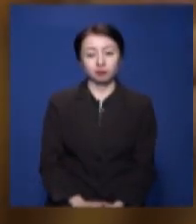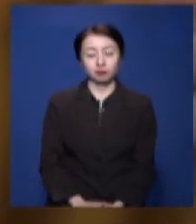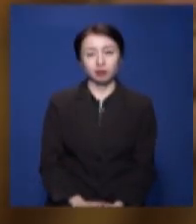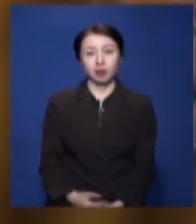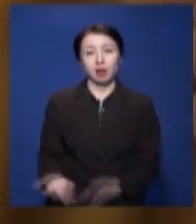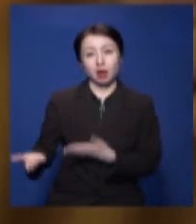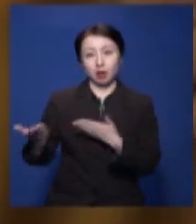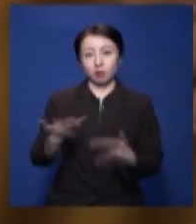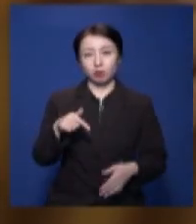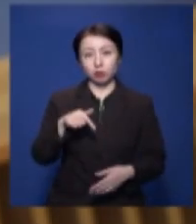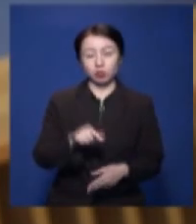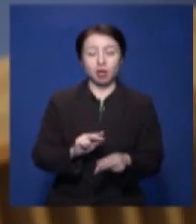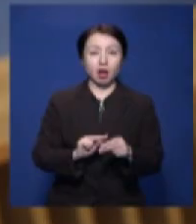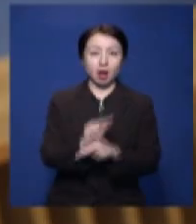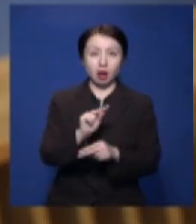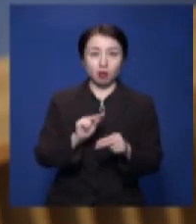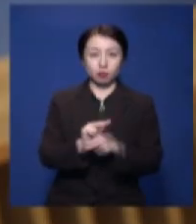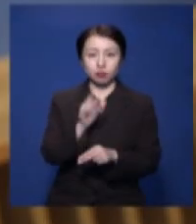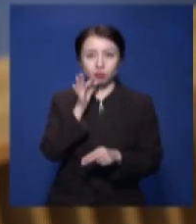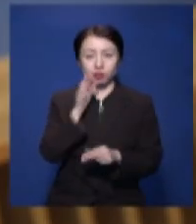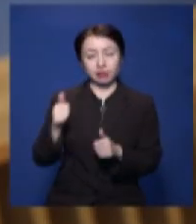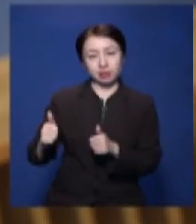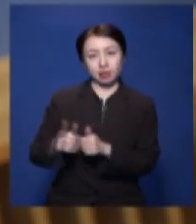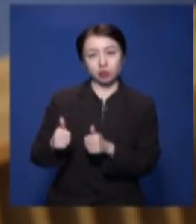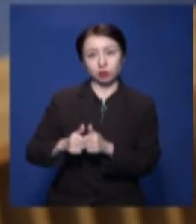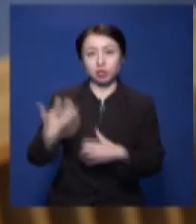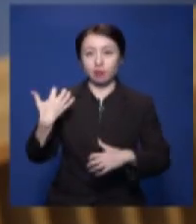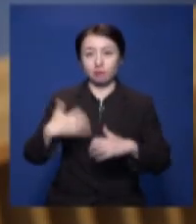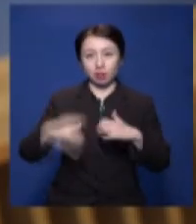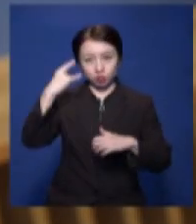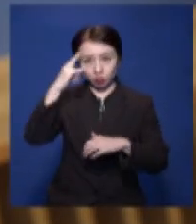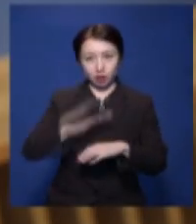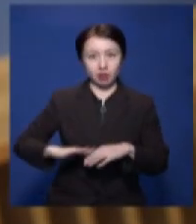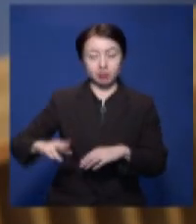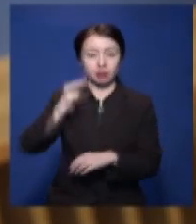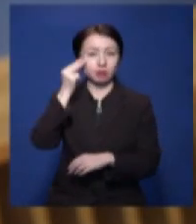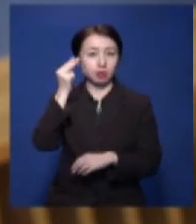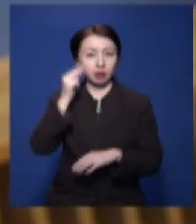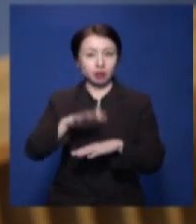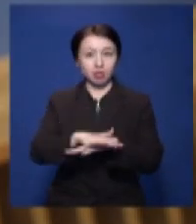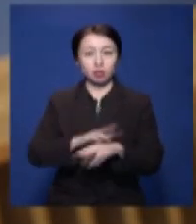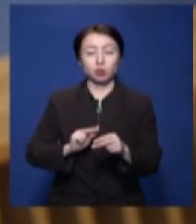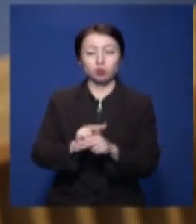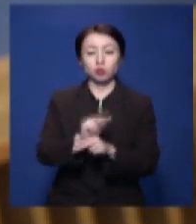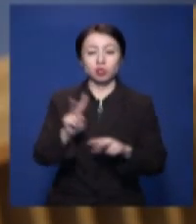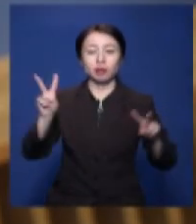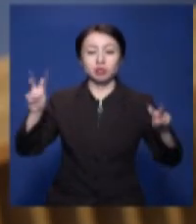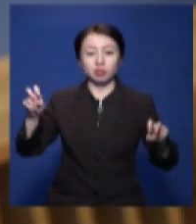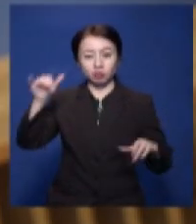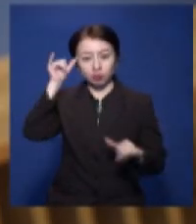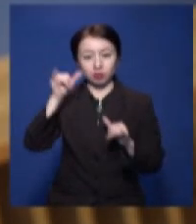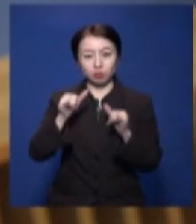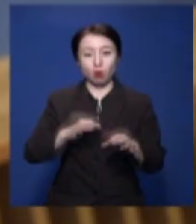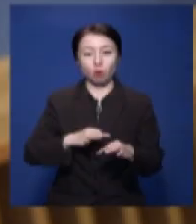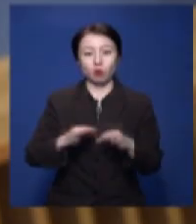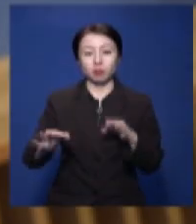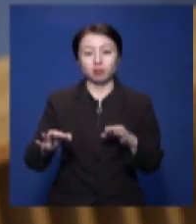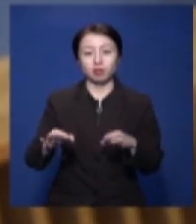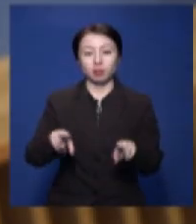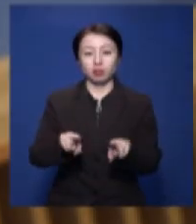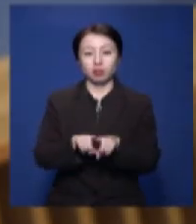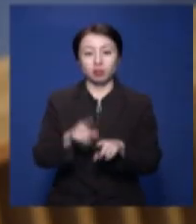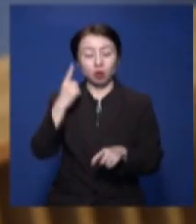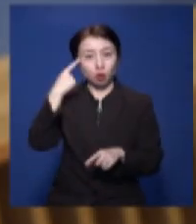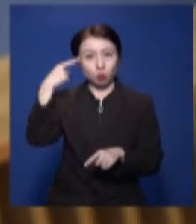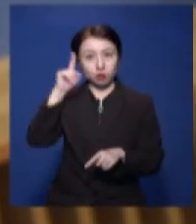Я приехал сюда на обучение в рамках сотрудничества между Казахстаном и Китаем. Я изучал тему животноводческой отрасли. Помимо